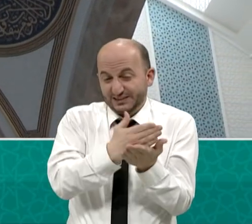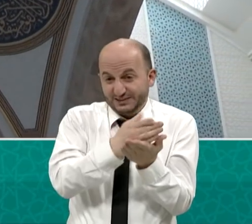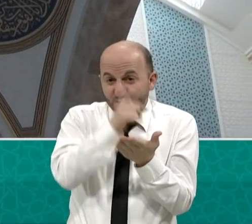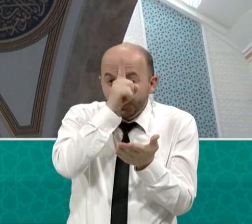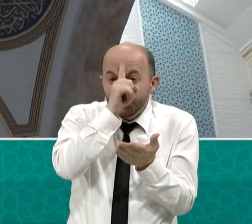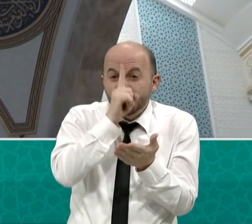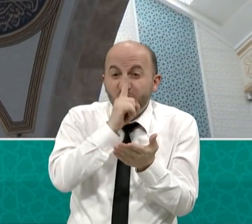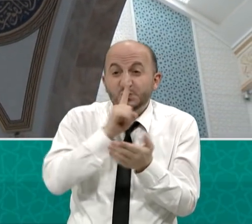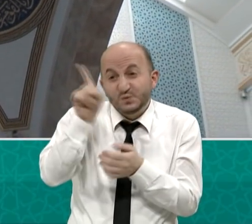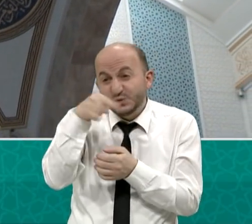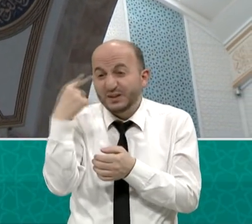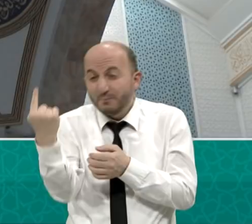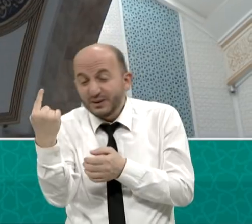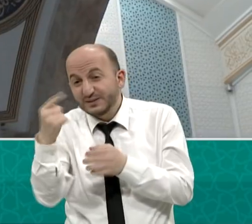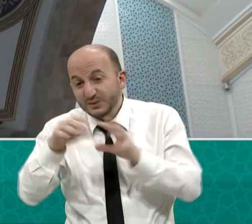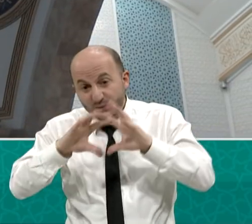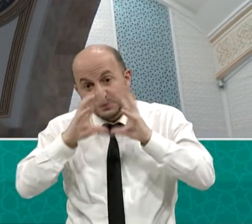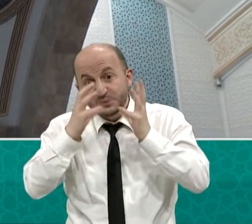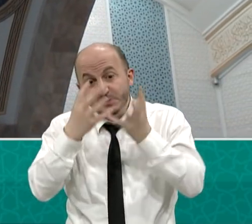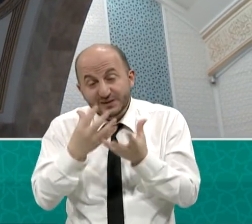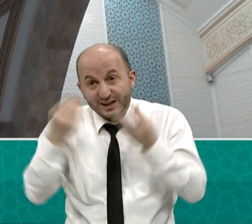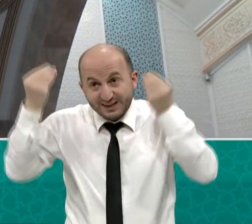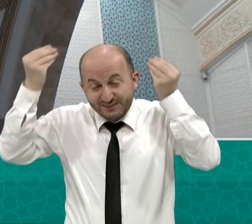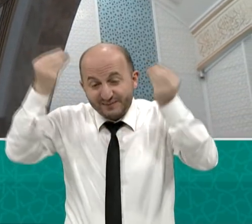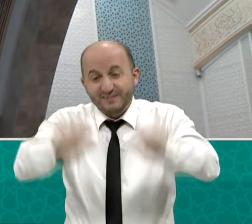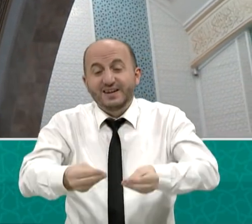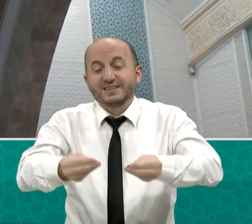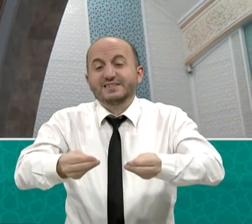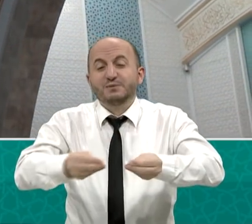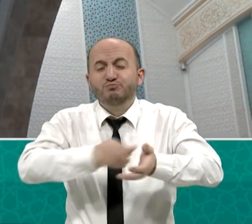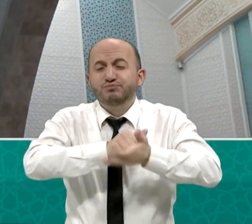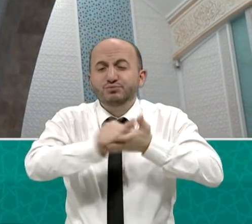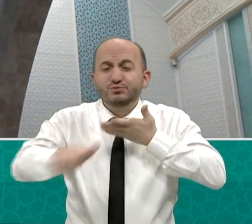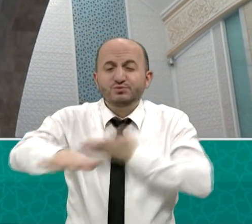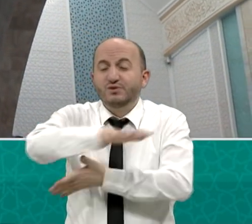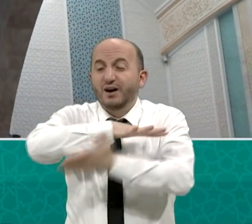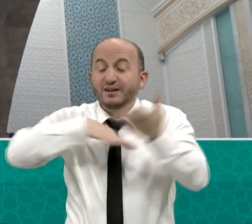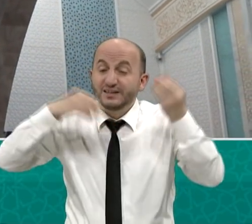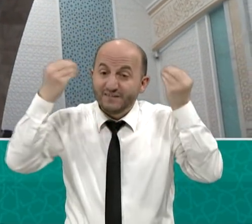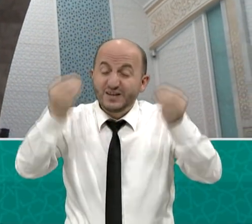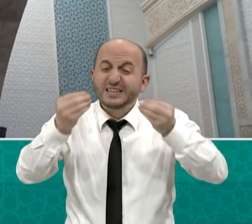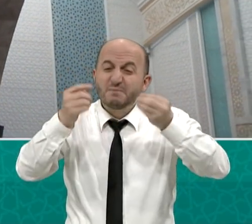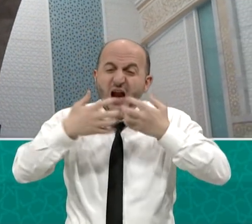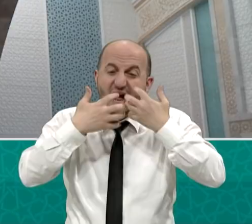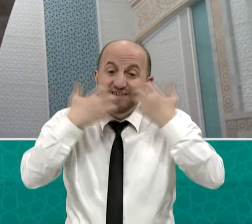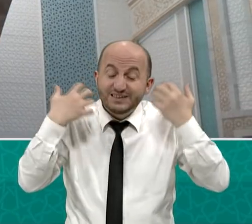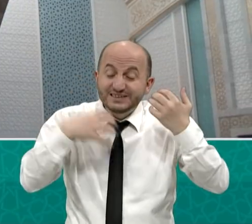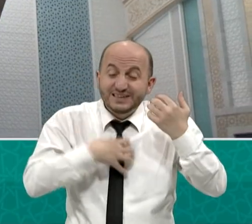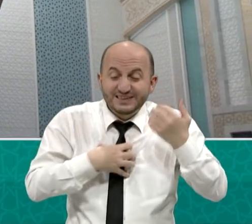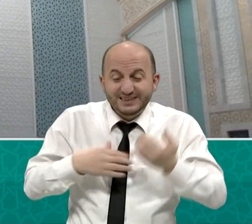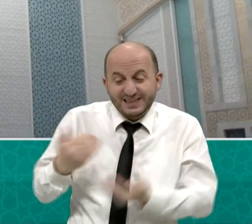%1'ini yeryüzüne, bütün mahlukata tevzi etti, dağıttı. Bir hayvanın kendi